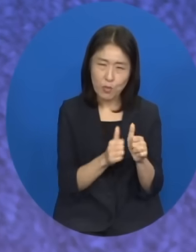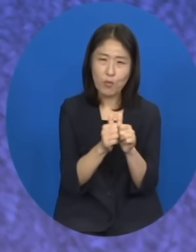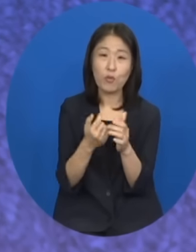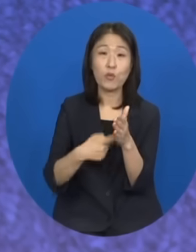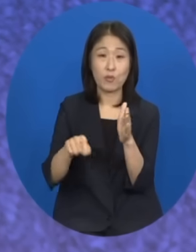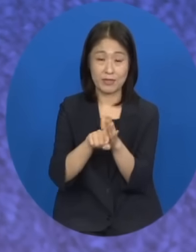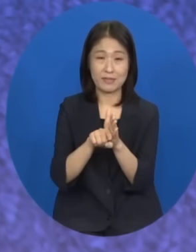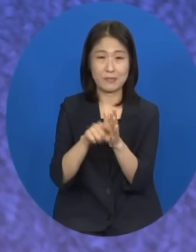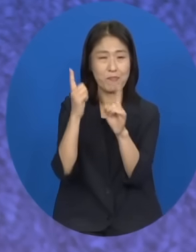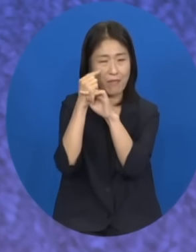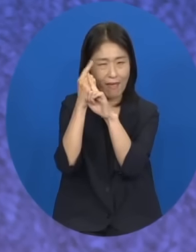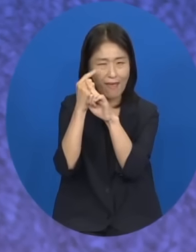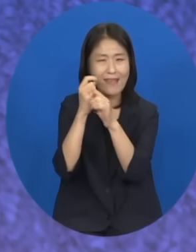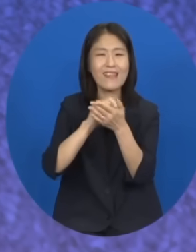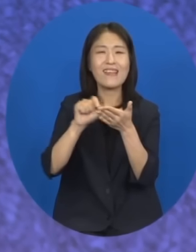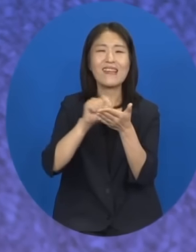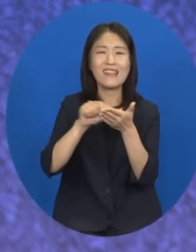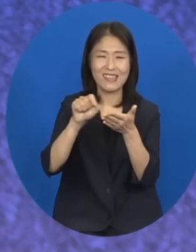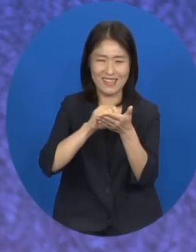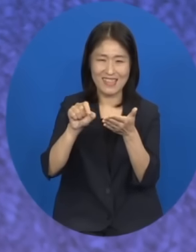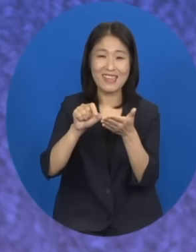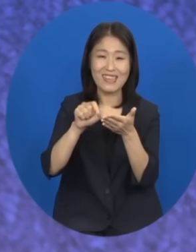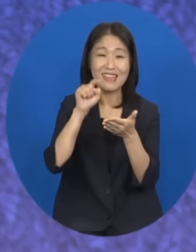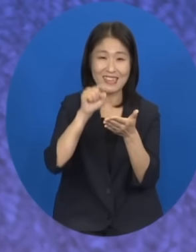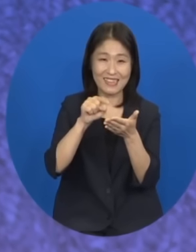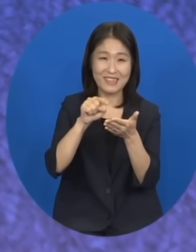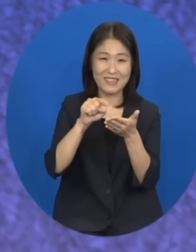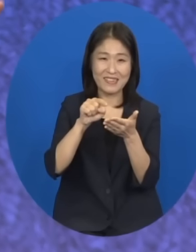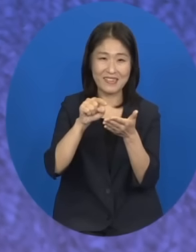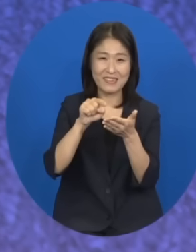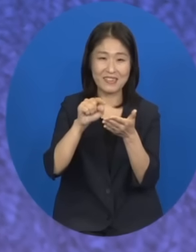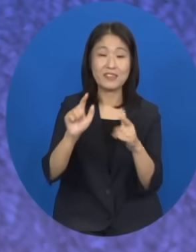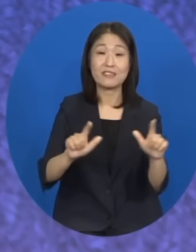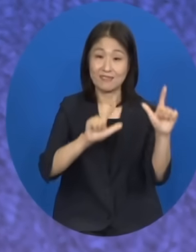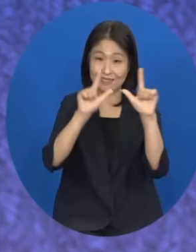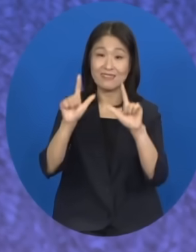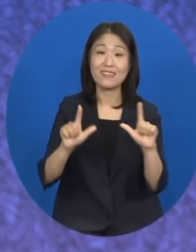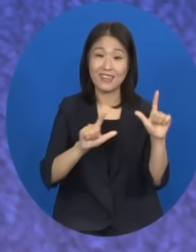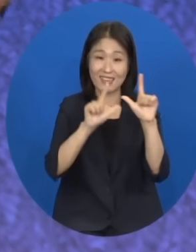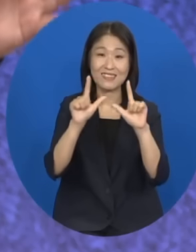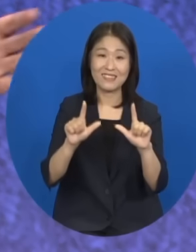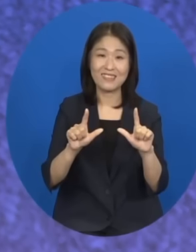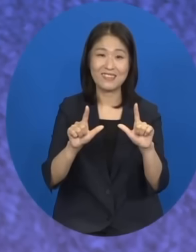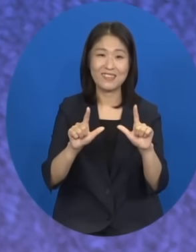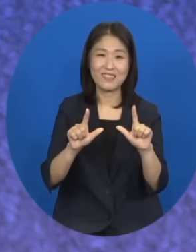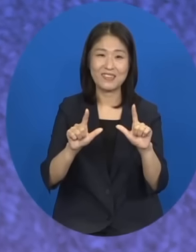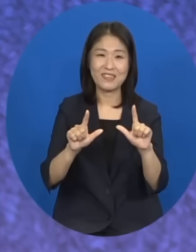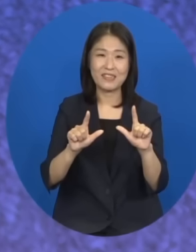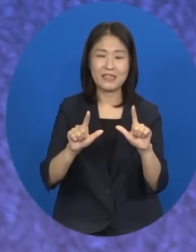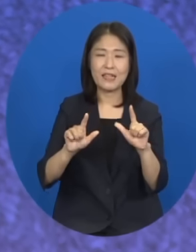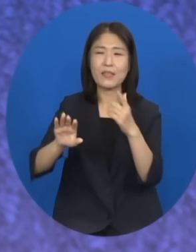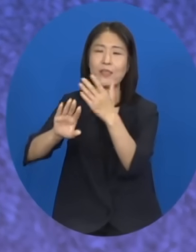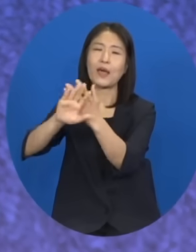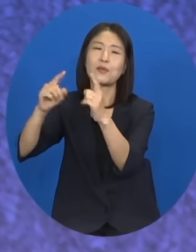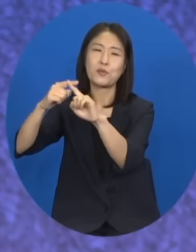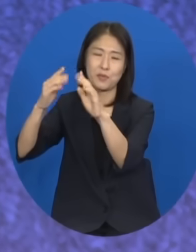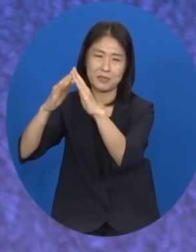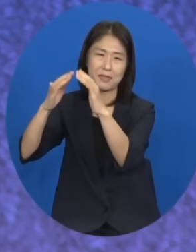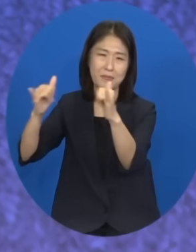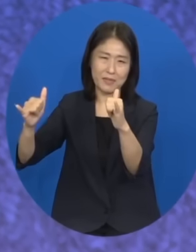매일 일기를 쓰면서 그렇게 사는 줄로 많은 교인들은, 교회 바깥에 있는 다른 교회 교인들은,